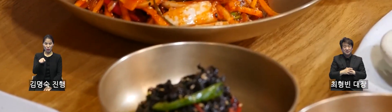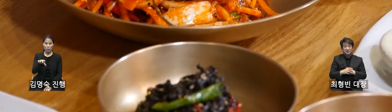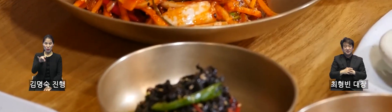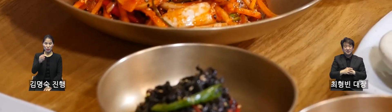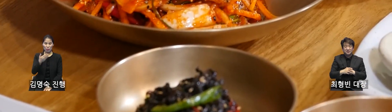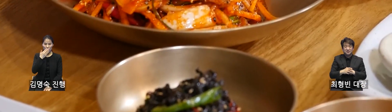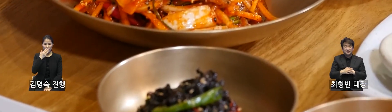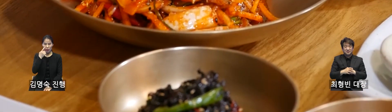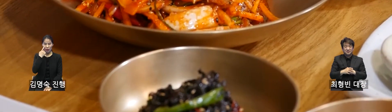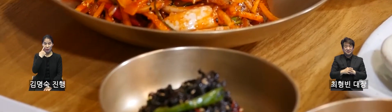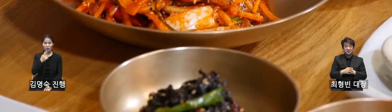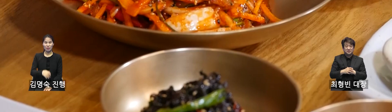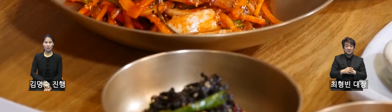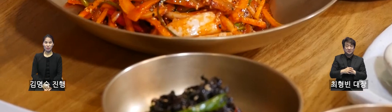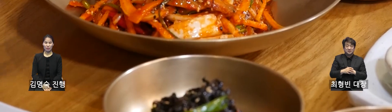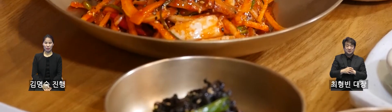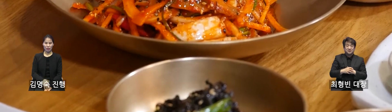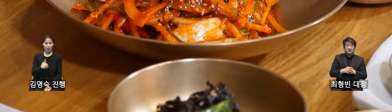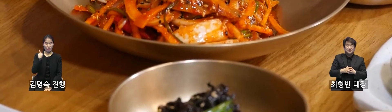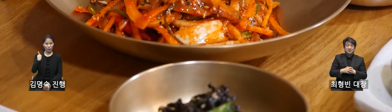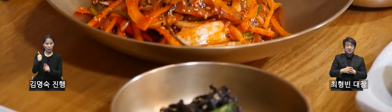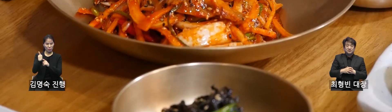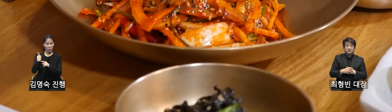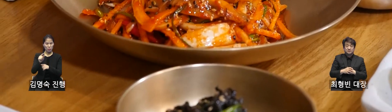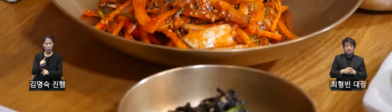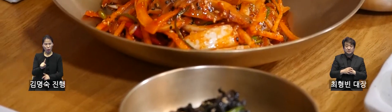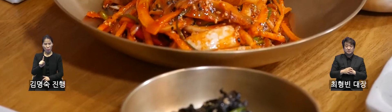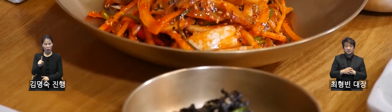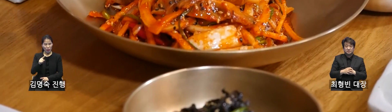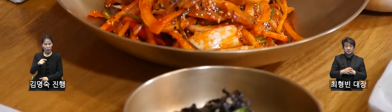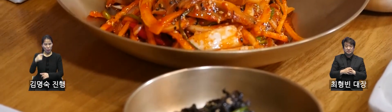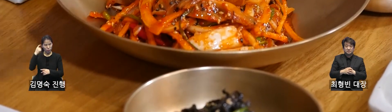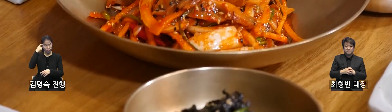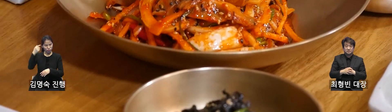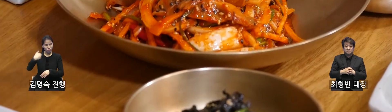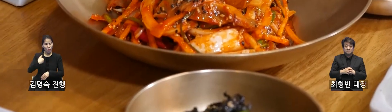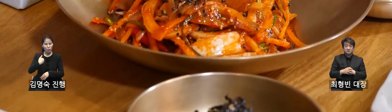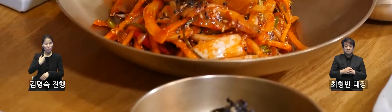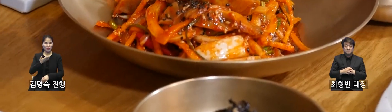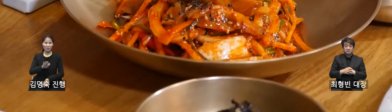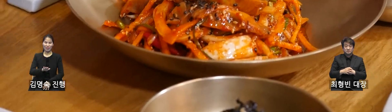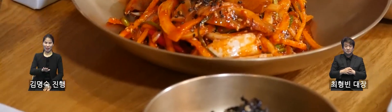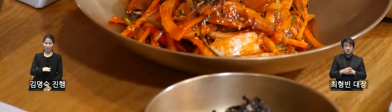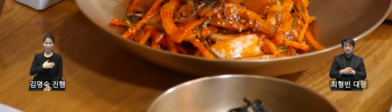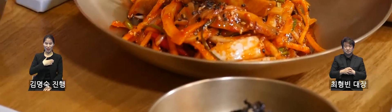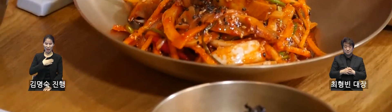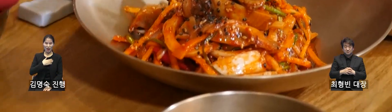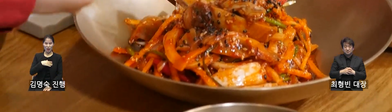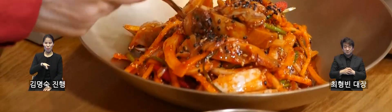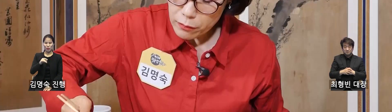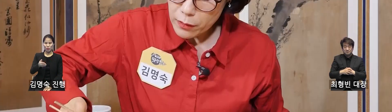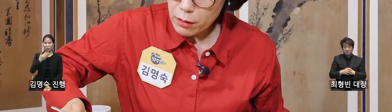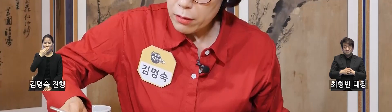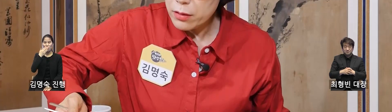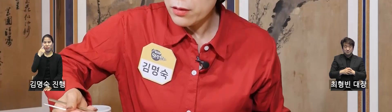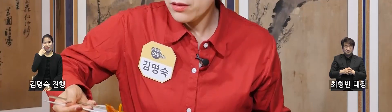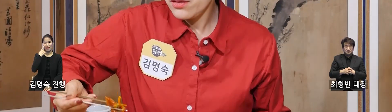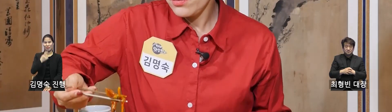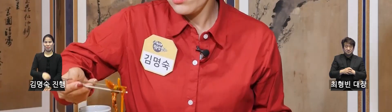뭐 예요 자꾸 대장님이 뭐냐고 자꾸 퀴즈를 내 쉬니까 제가 안 보았